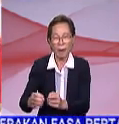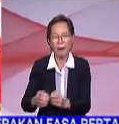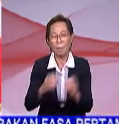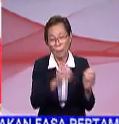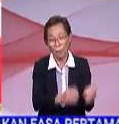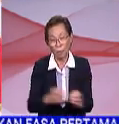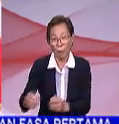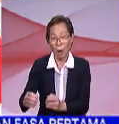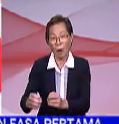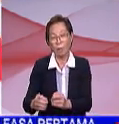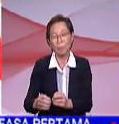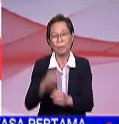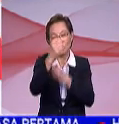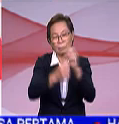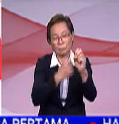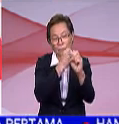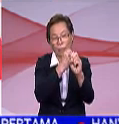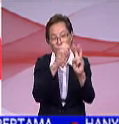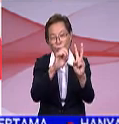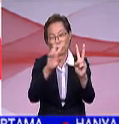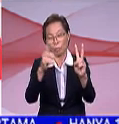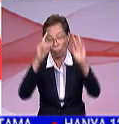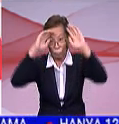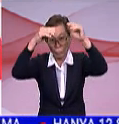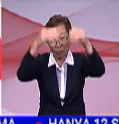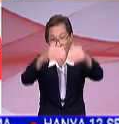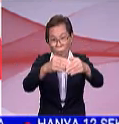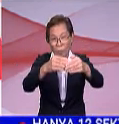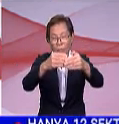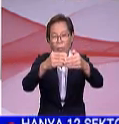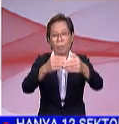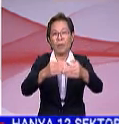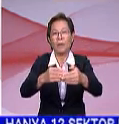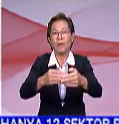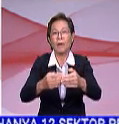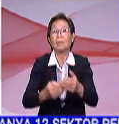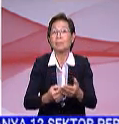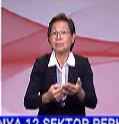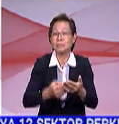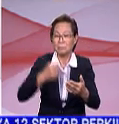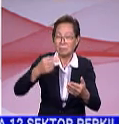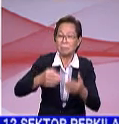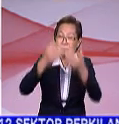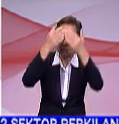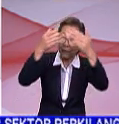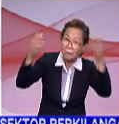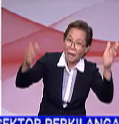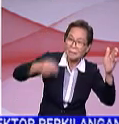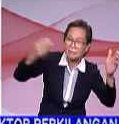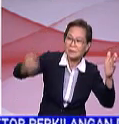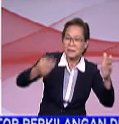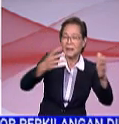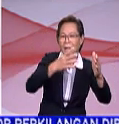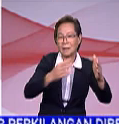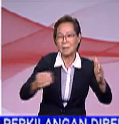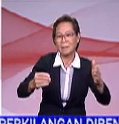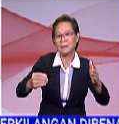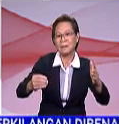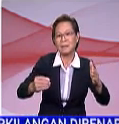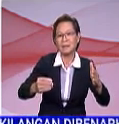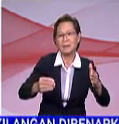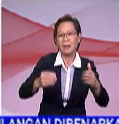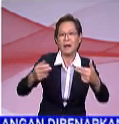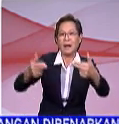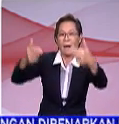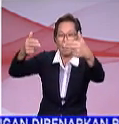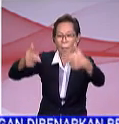Borderless 2021 lebih memberi fokus kepada pendedahan sejarah dan pengetahuan melalui pendidikan alam maya agar